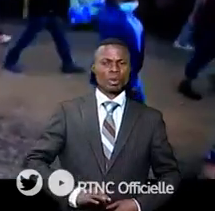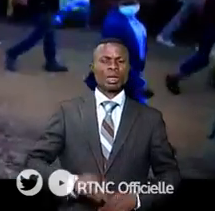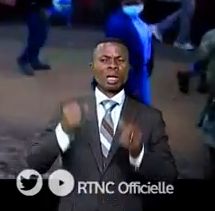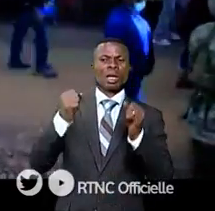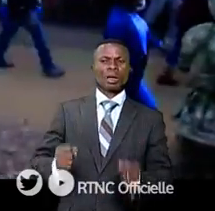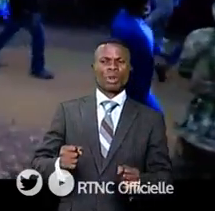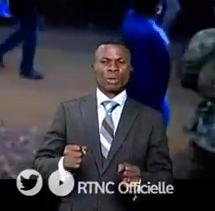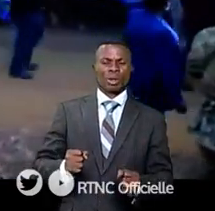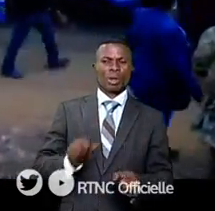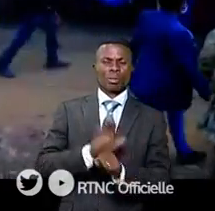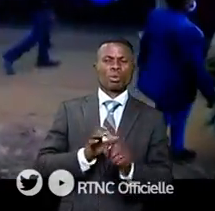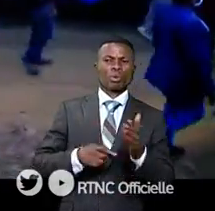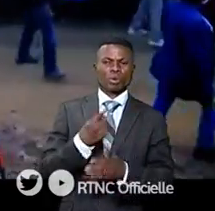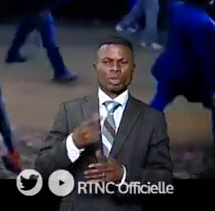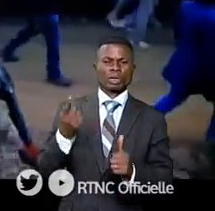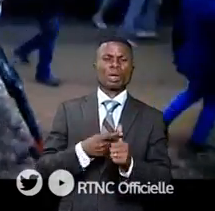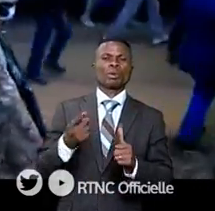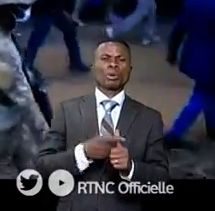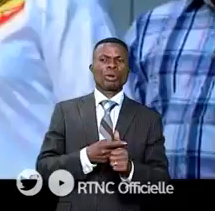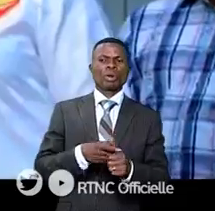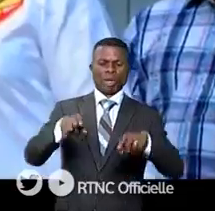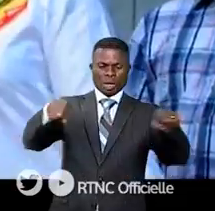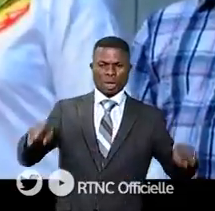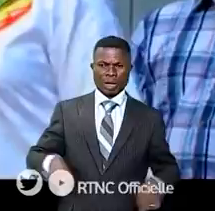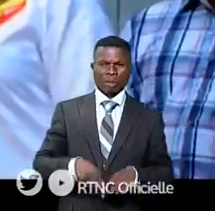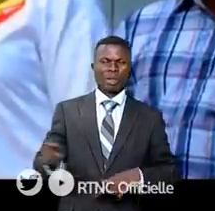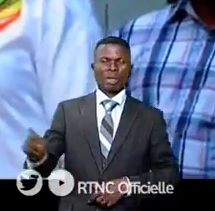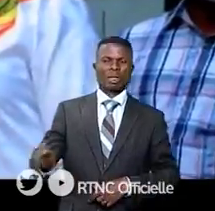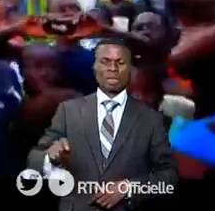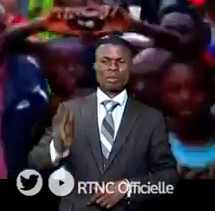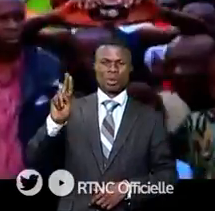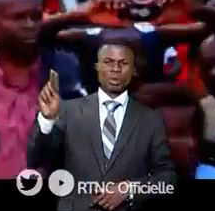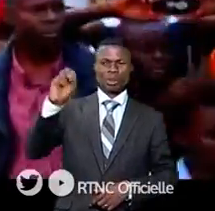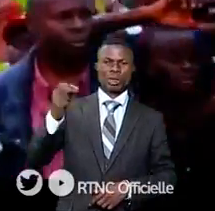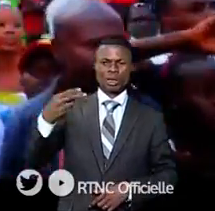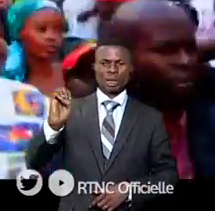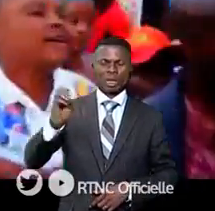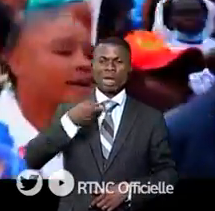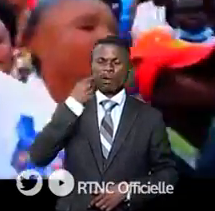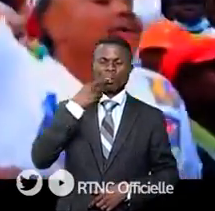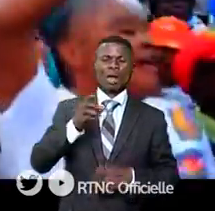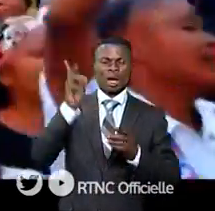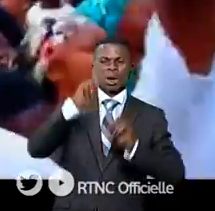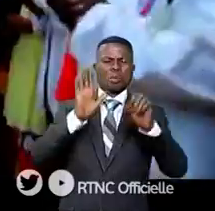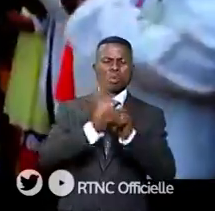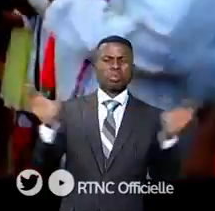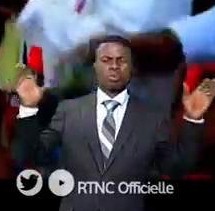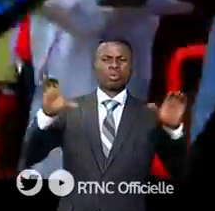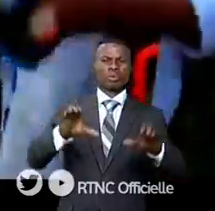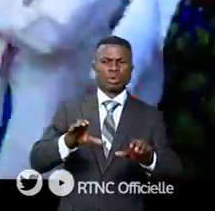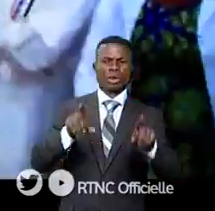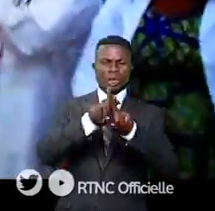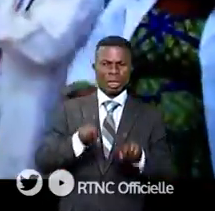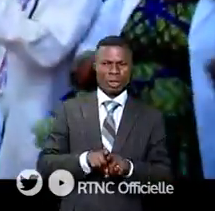arrêtée plus d'une fois. D'abord, au terrain du territoire de Tchela, où elle s'est adressée à la population venue en grand nombre, et